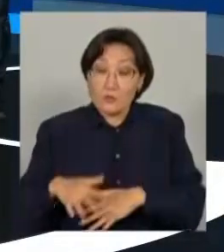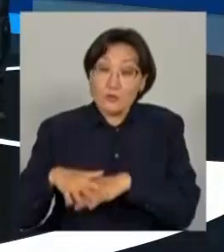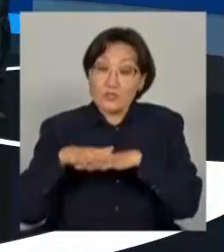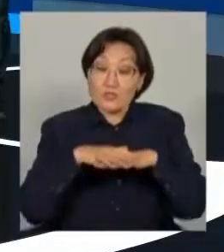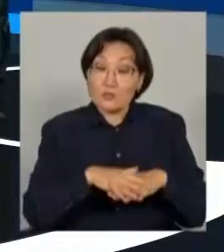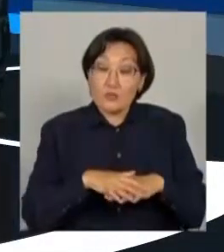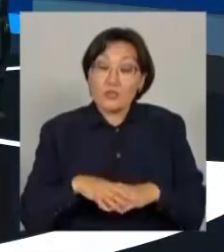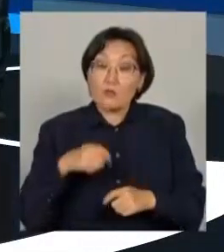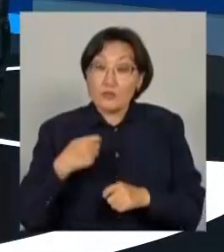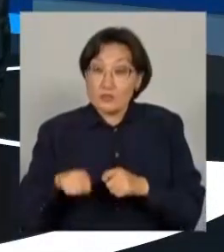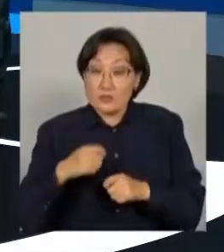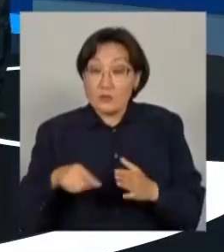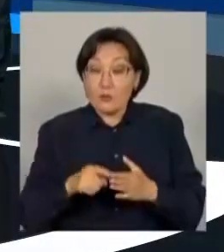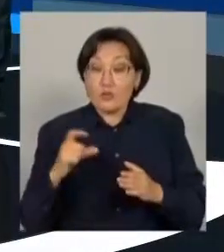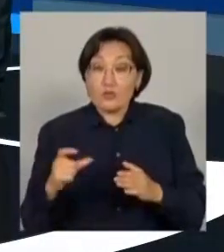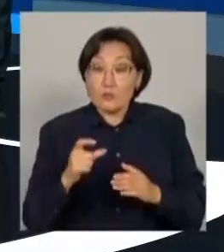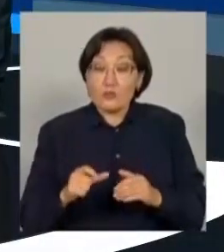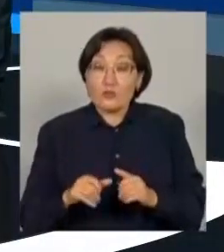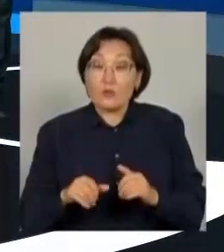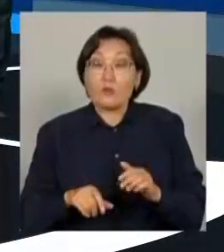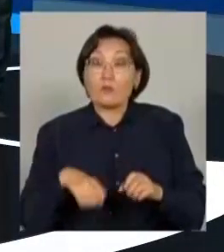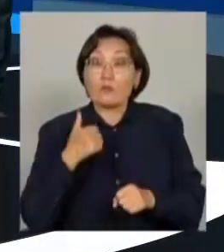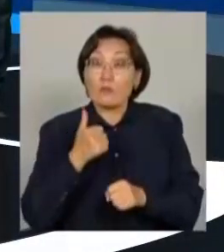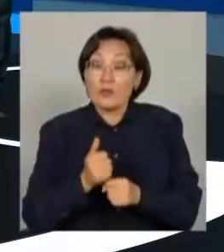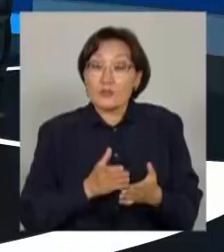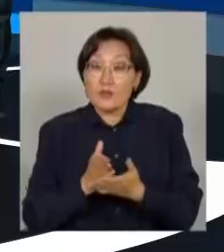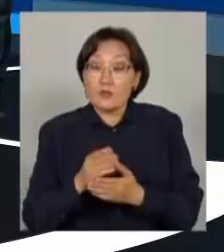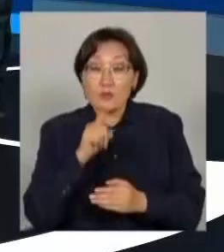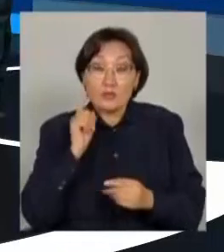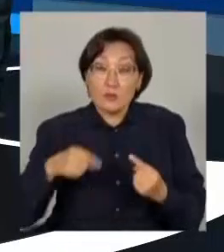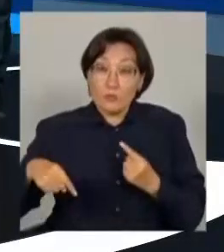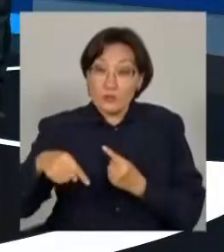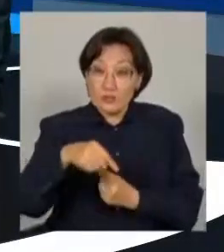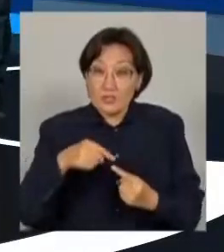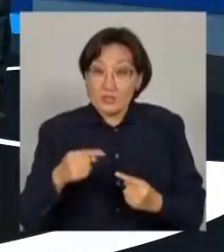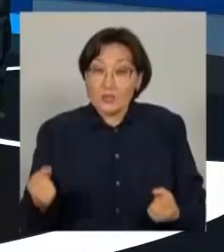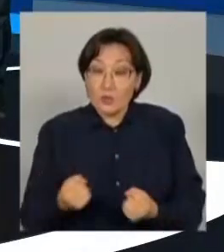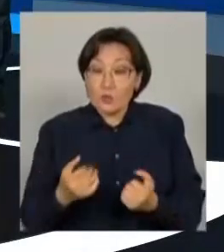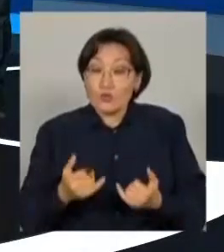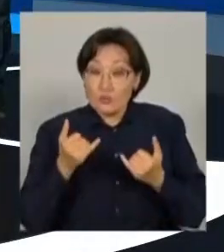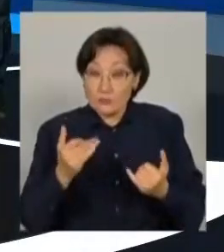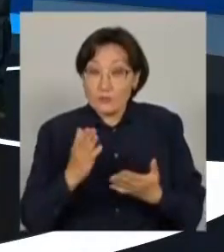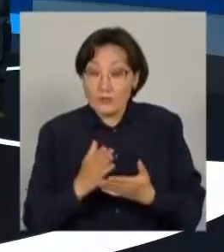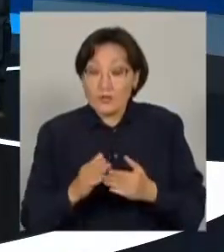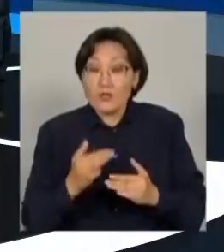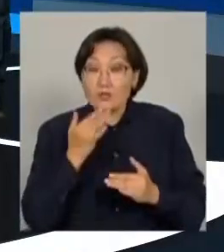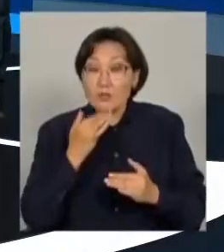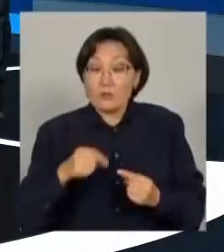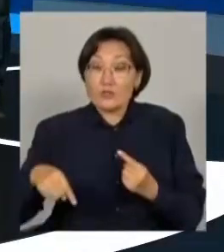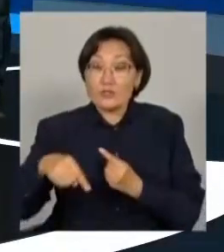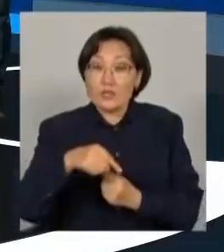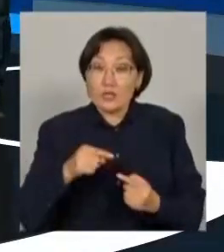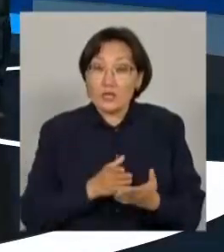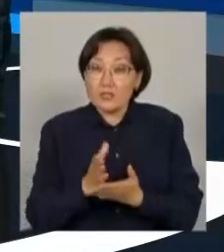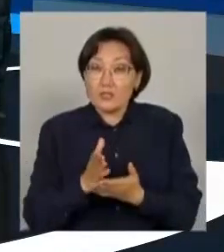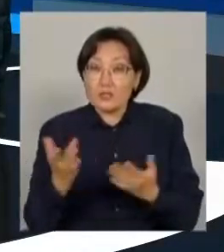инвестиция тартылған. Шаһар экономикасының қозғаушы күші болып отырған жас кәсіпкерлерге қандай қолдау көрсетілуде? Шетелдік іскерлер қарысын қай салаға